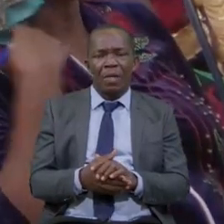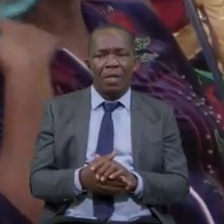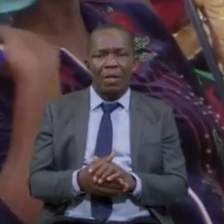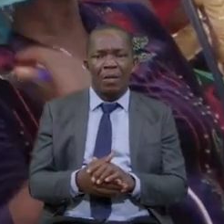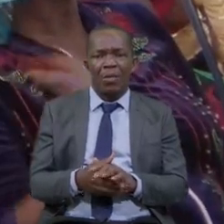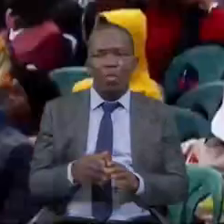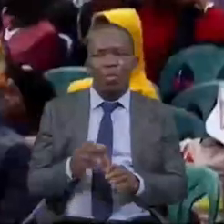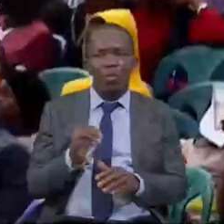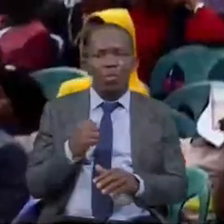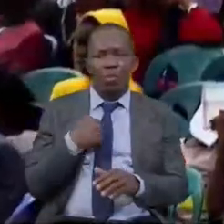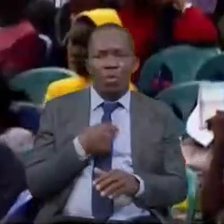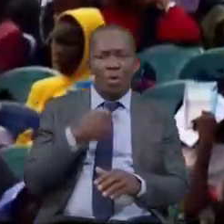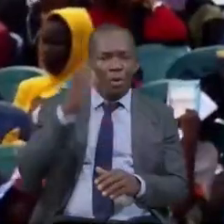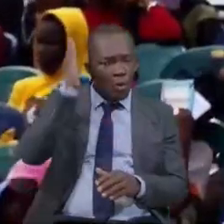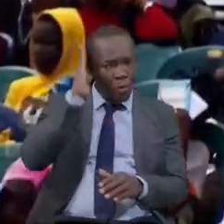de Jésus.